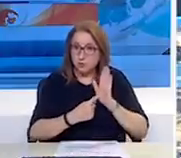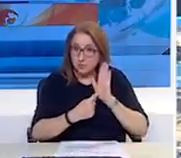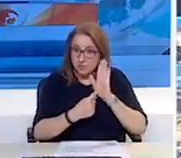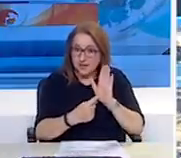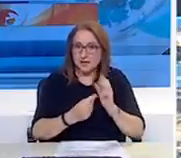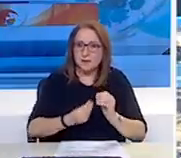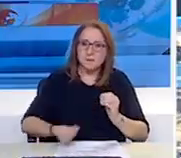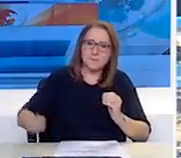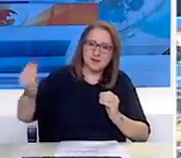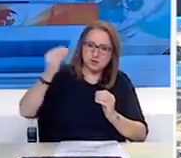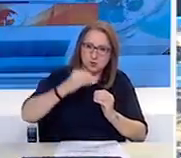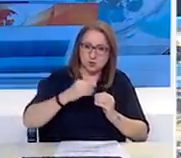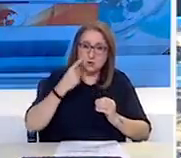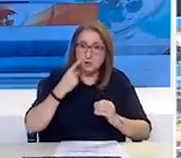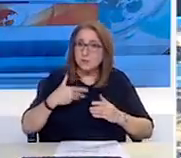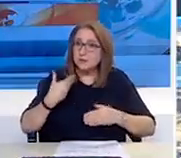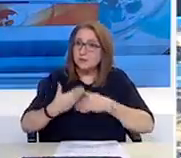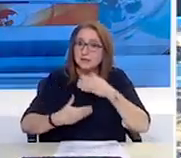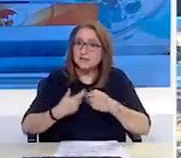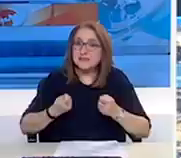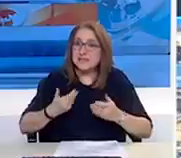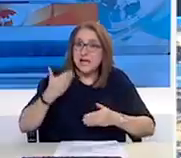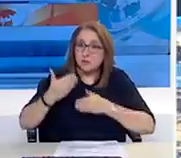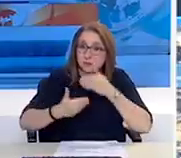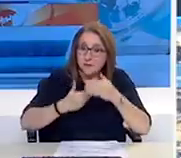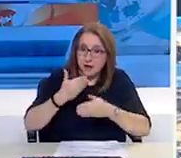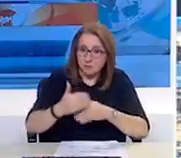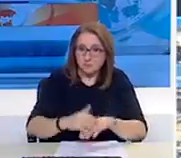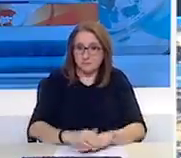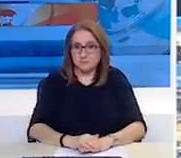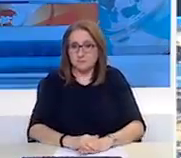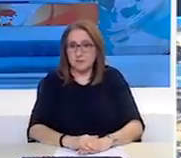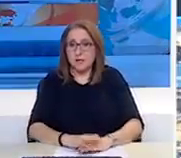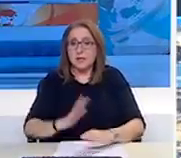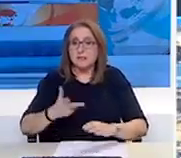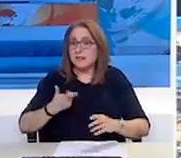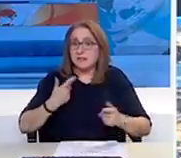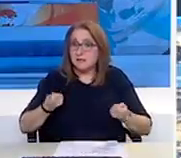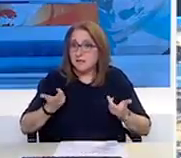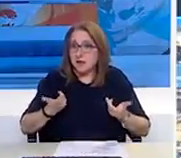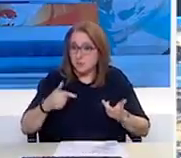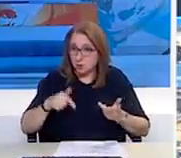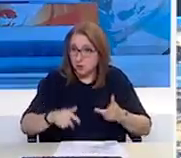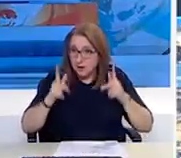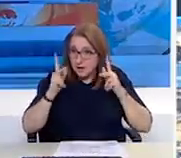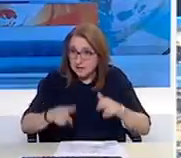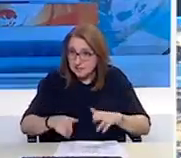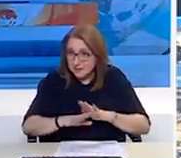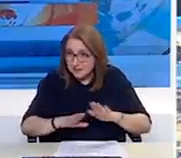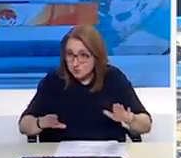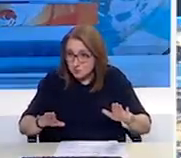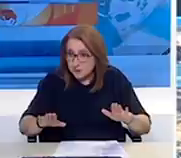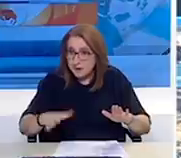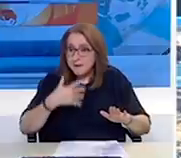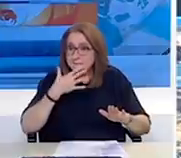οι περισσότερες χώρες για το τι κάνουν με τα μέτρα. Και αν χρειάζεται να κάνουν αυτό που λέγαμε παλιά, να βάλουν φρένο σε αυτό το δρόμο που είναι